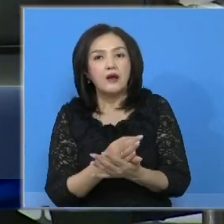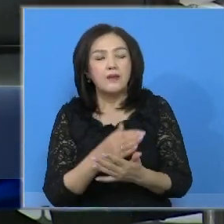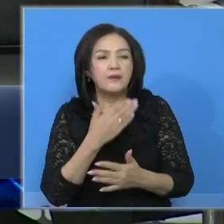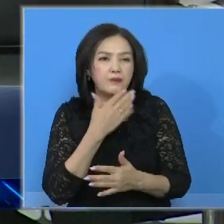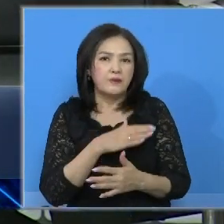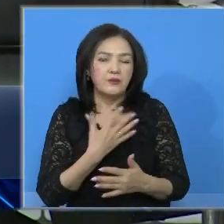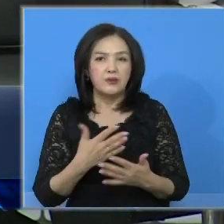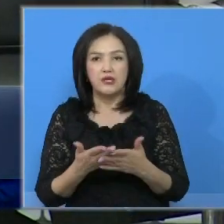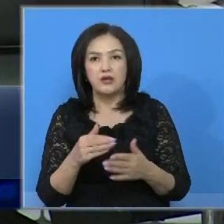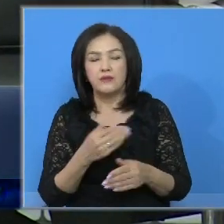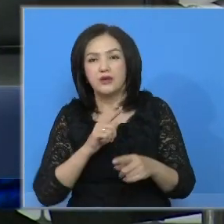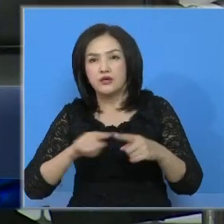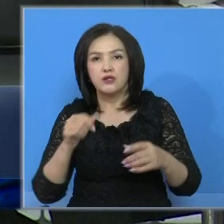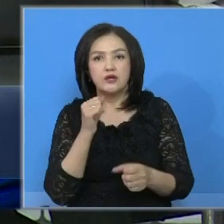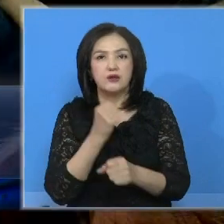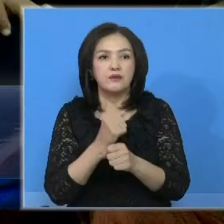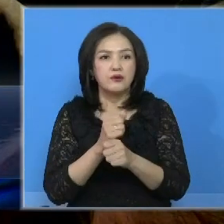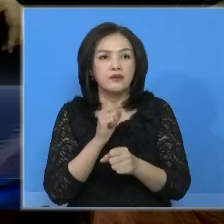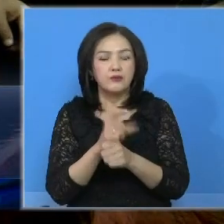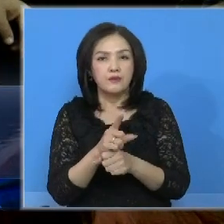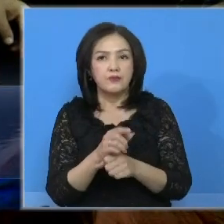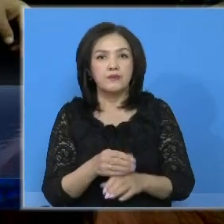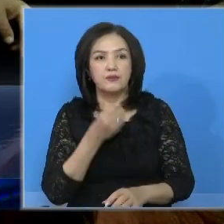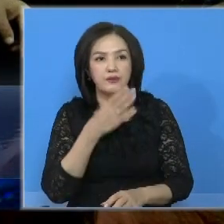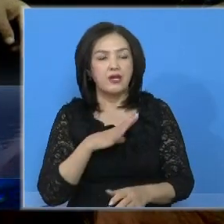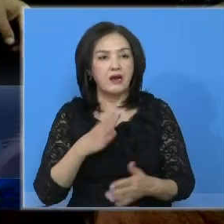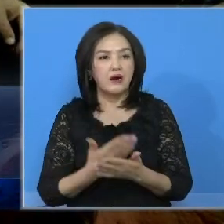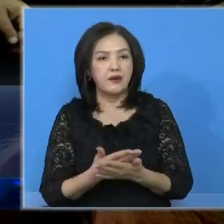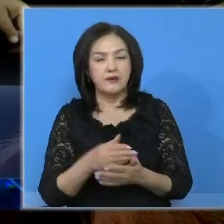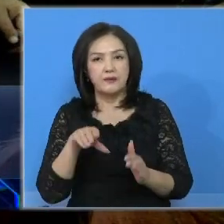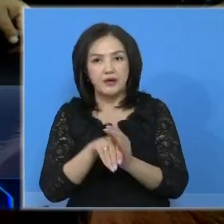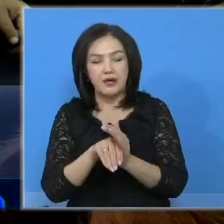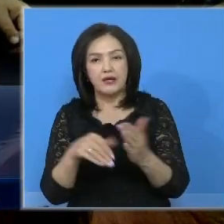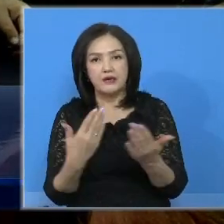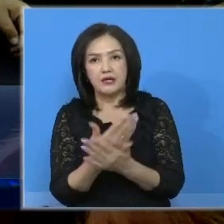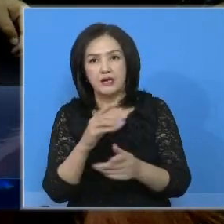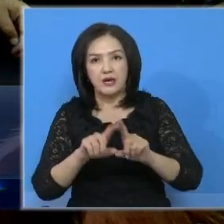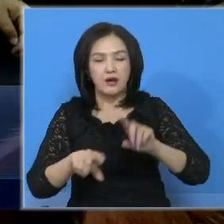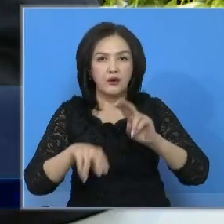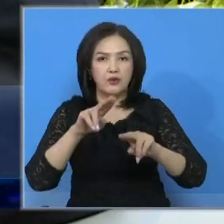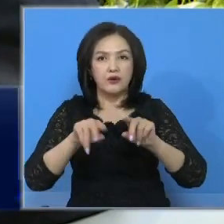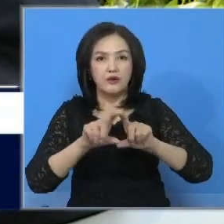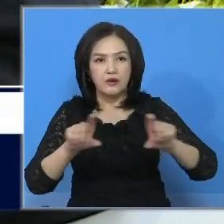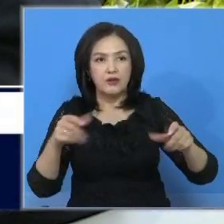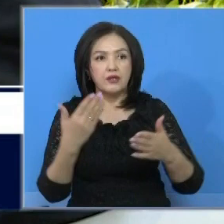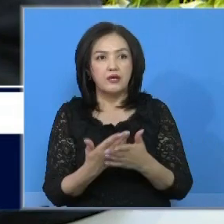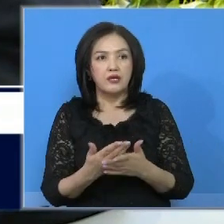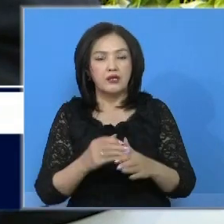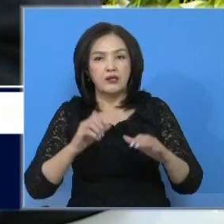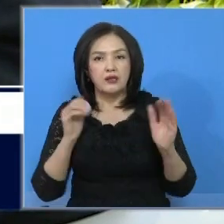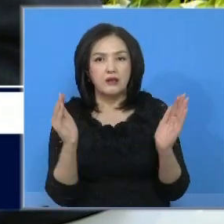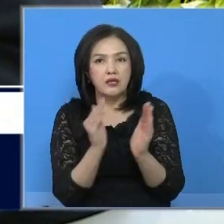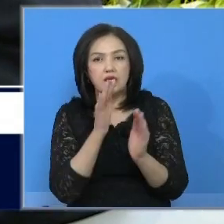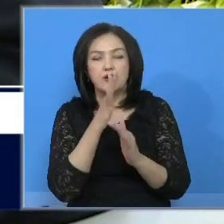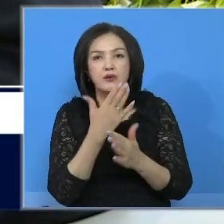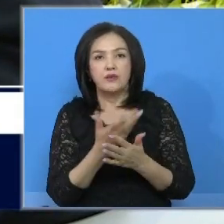қанағаттанбады. Бұдан былай жүйелі жұмыс істеуді тапсырды. Жақсы, ерте араласу орталығы жаңадан құрылды деп айтса енді, жақсы енді ол. Қысқа уақыт қой енді, оның